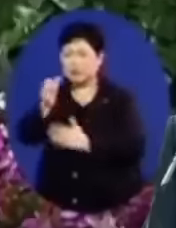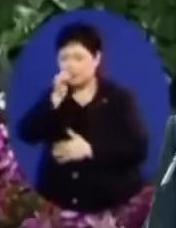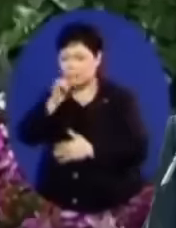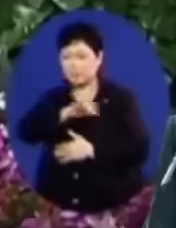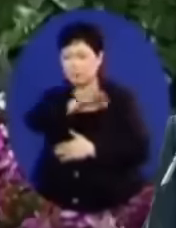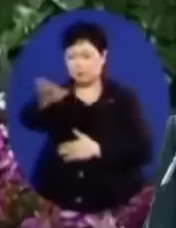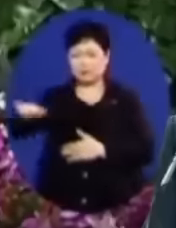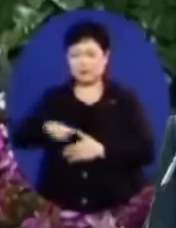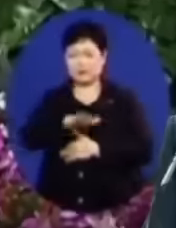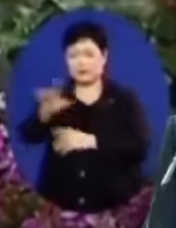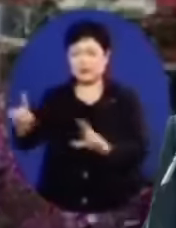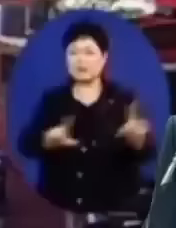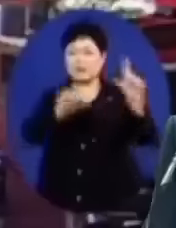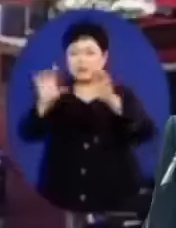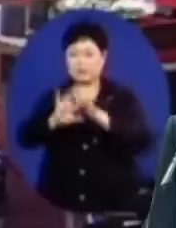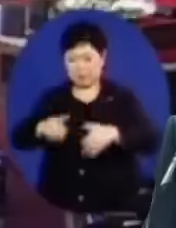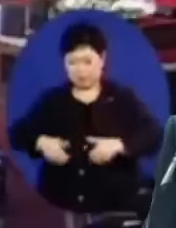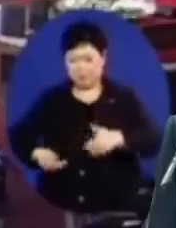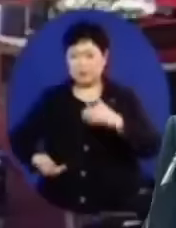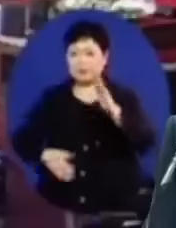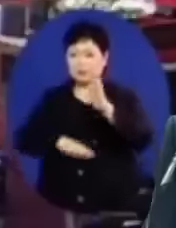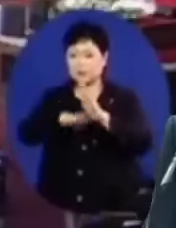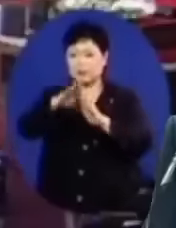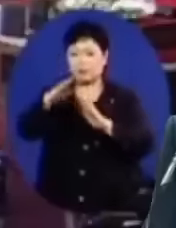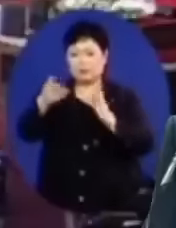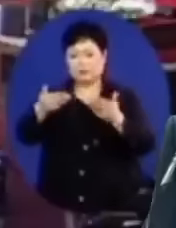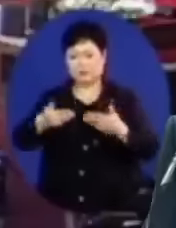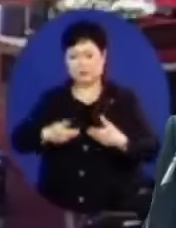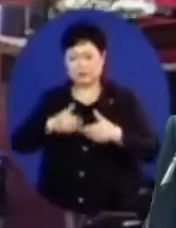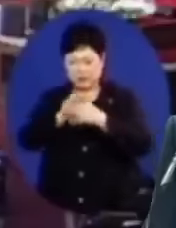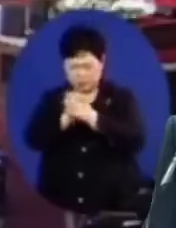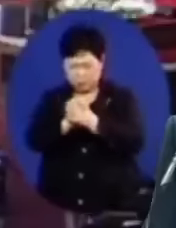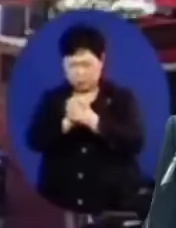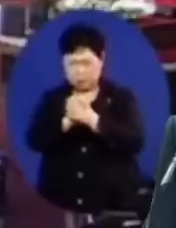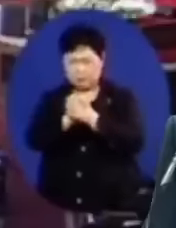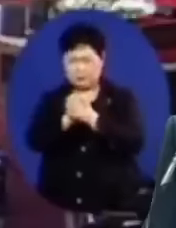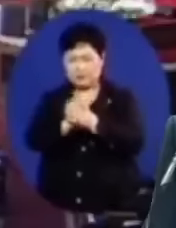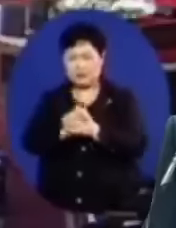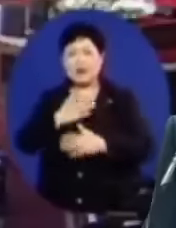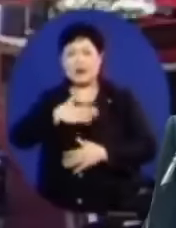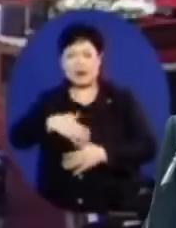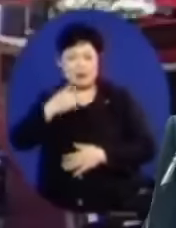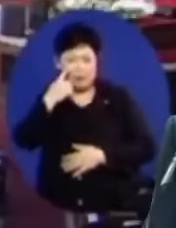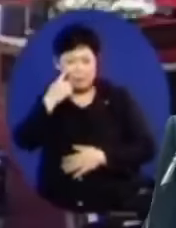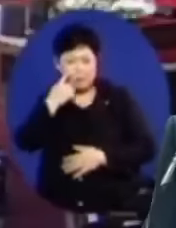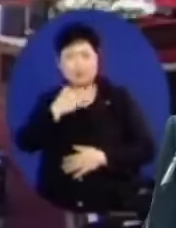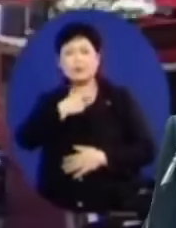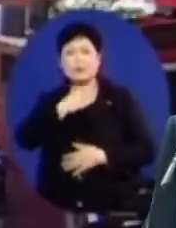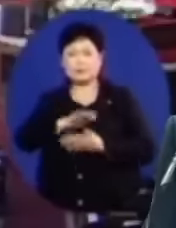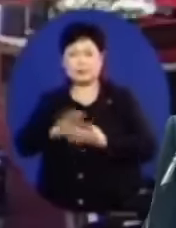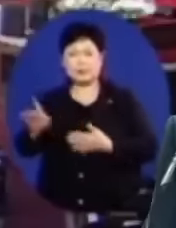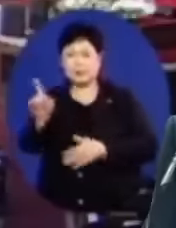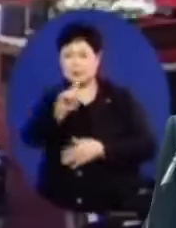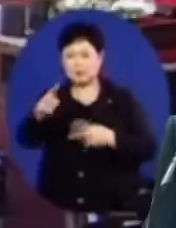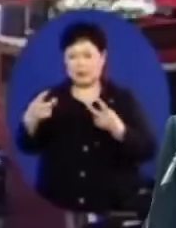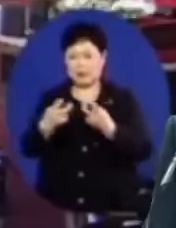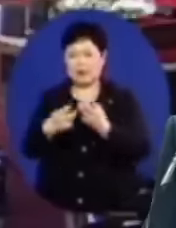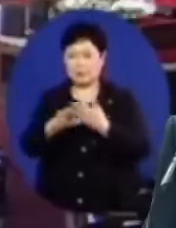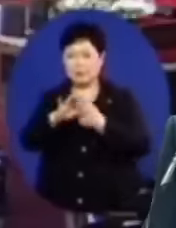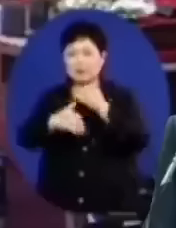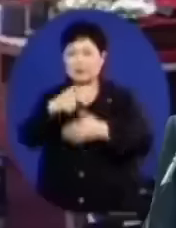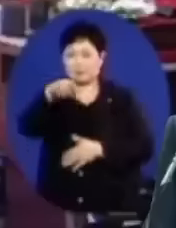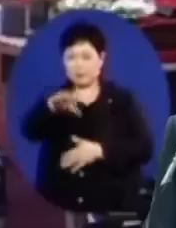우리의 삶의 필요를 채워주시는 기도를 한번 알아보고자 하는 것입니다. 어떻게 하면 우리가